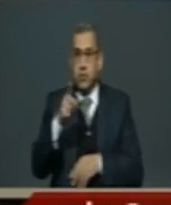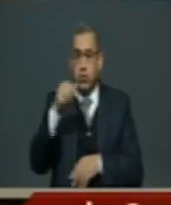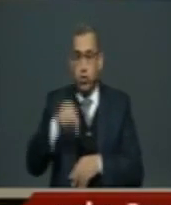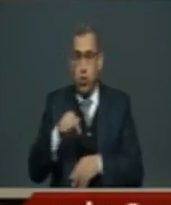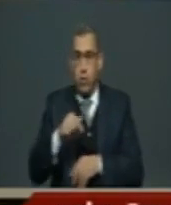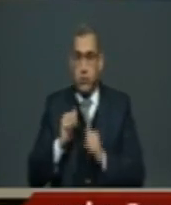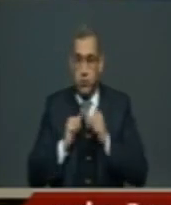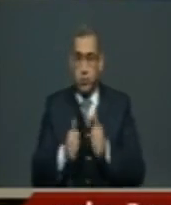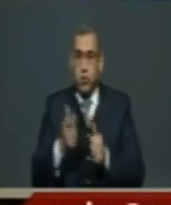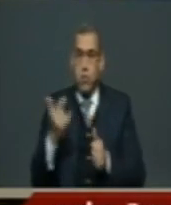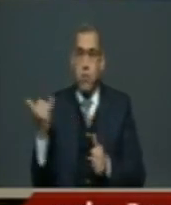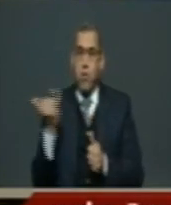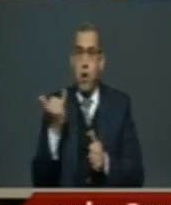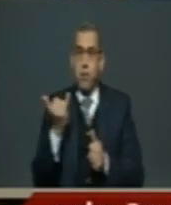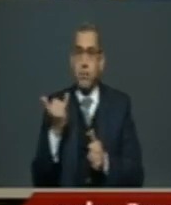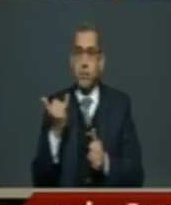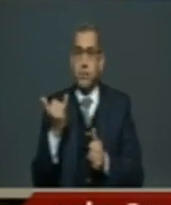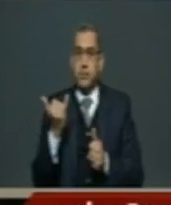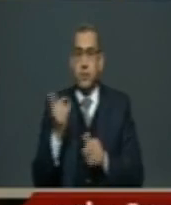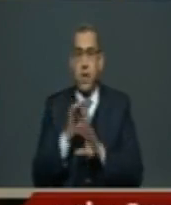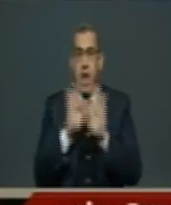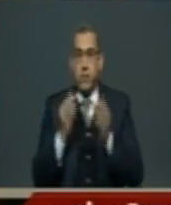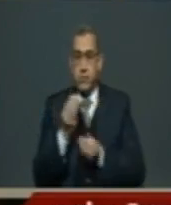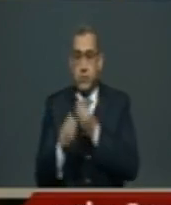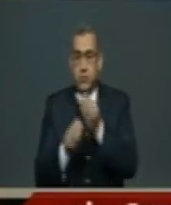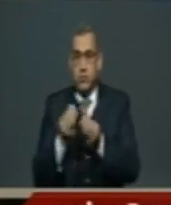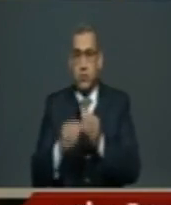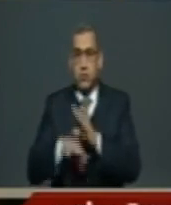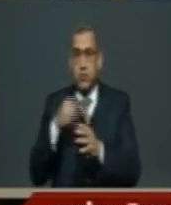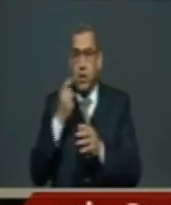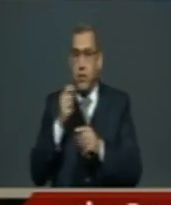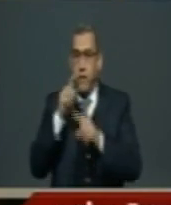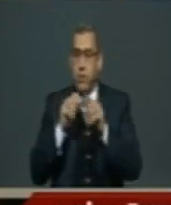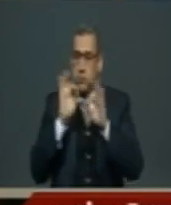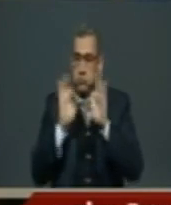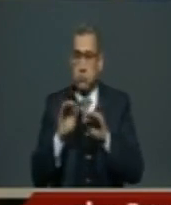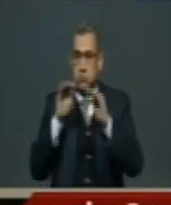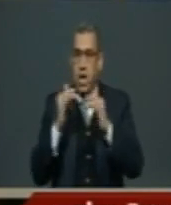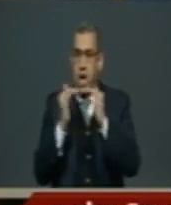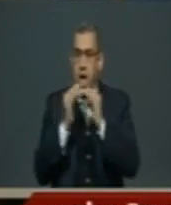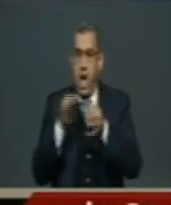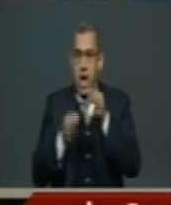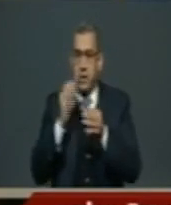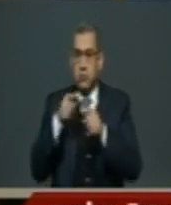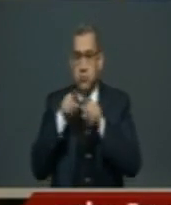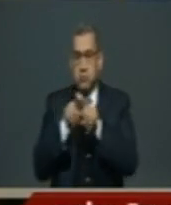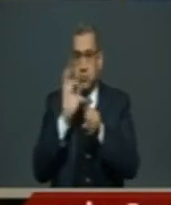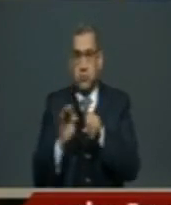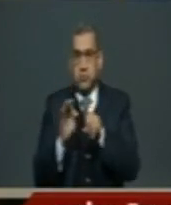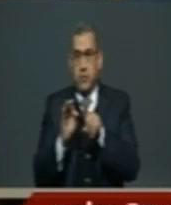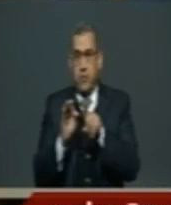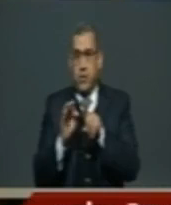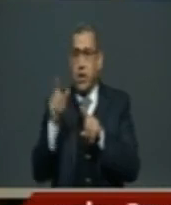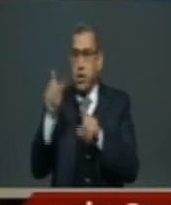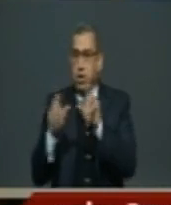باهمية اتاحة هذه السلع بسعر عادل او سعر منافس او سعر يستطيع